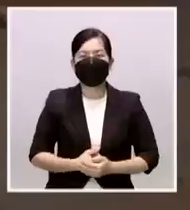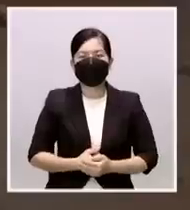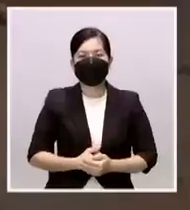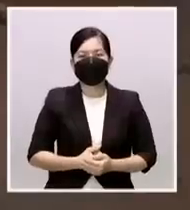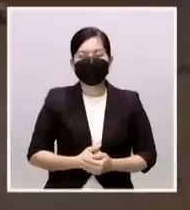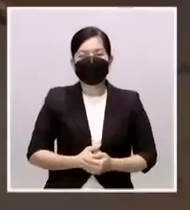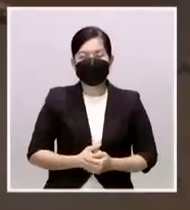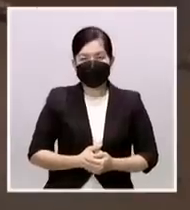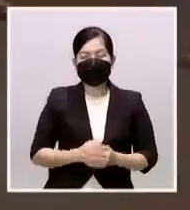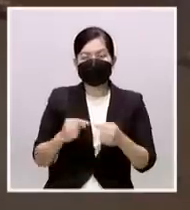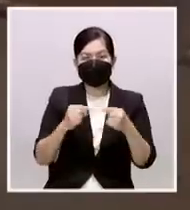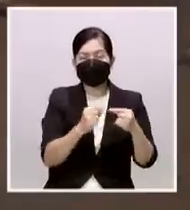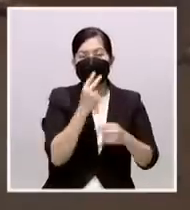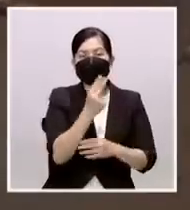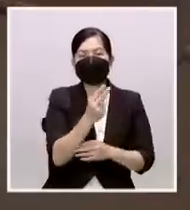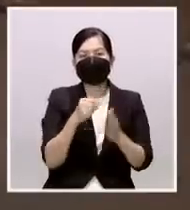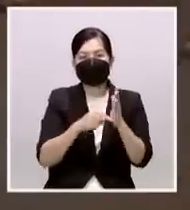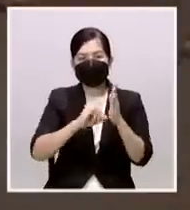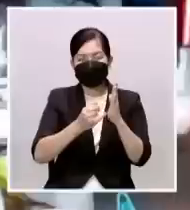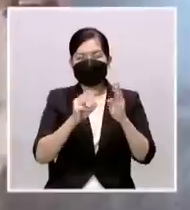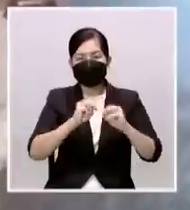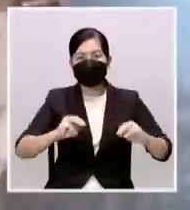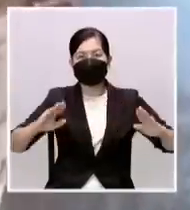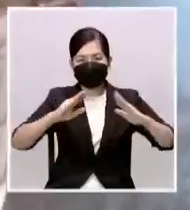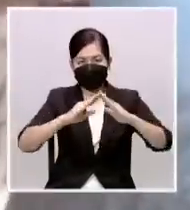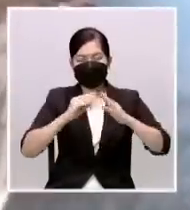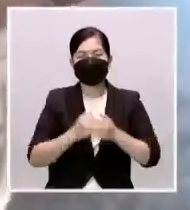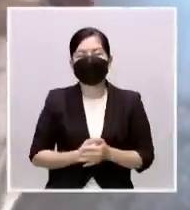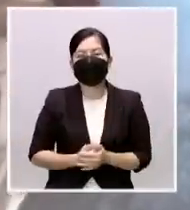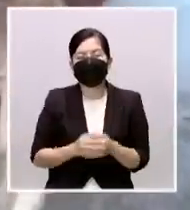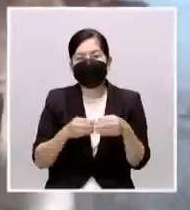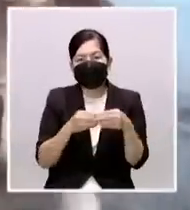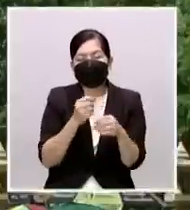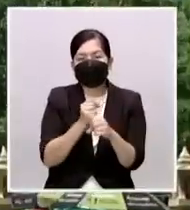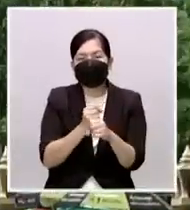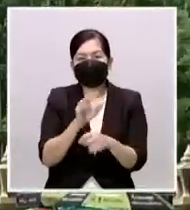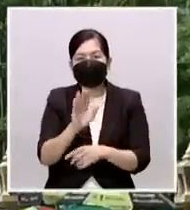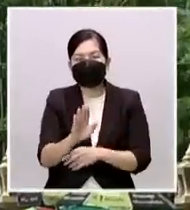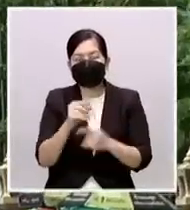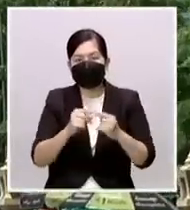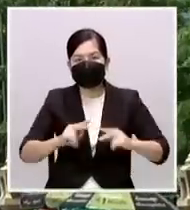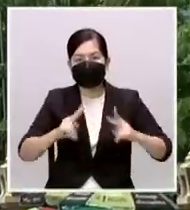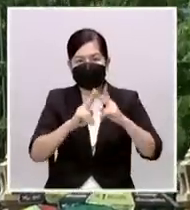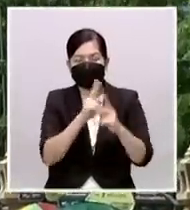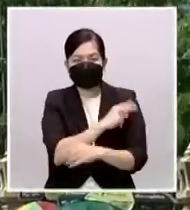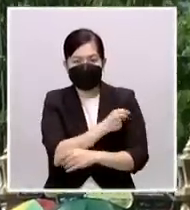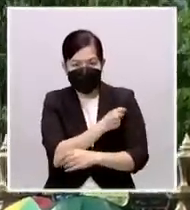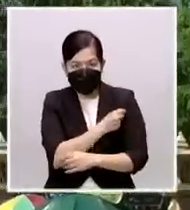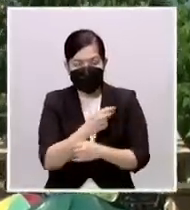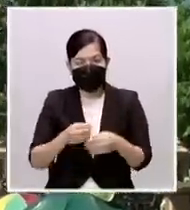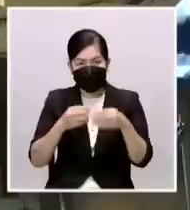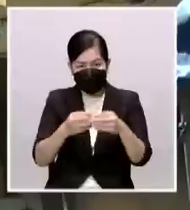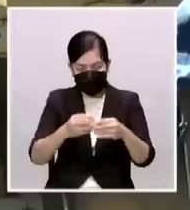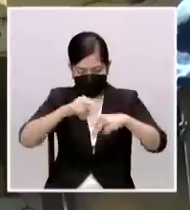จากนนทบุรีนะคะไปดูที่นครปฐมนะคะทางด้านของเจ้าหน้าที่สาธารณสุขทำการตรวจคัดกรองเชิงรุกให้กับ